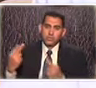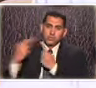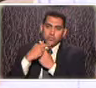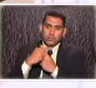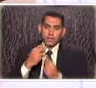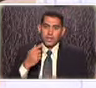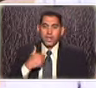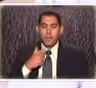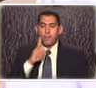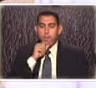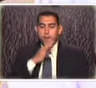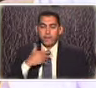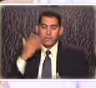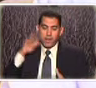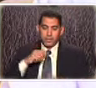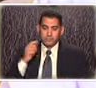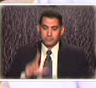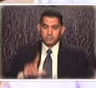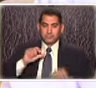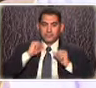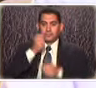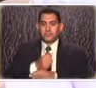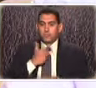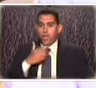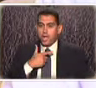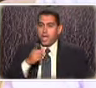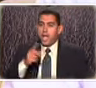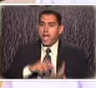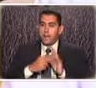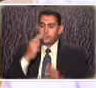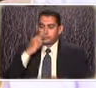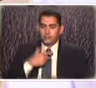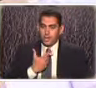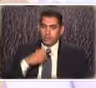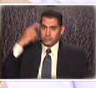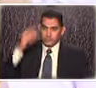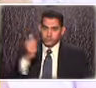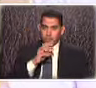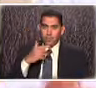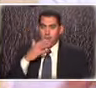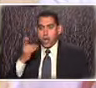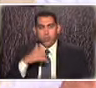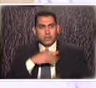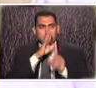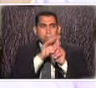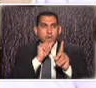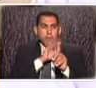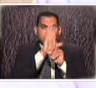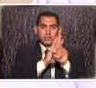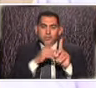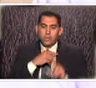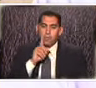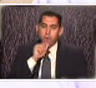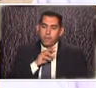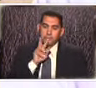ما تظنون اني فاعل بكم اخ كريم ابن اخ كريم بعضه يقول ان تقتل تقتل ذا دم تعد